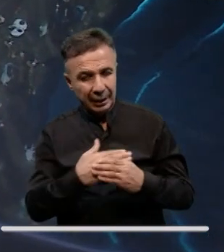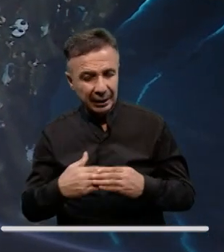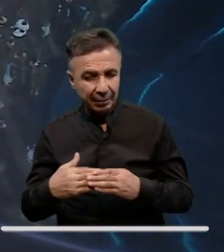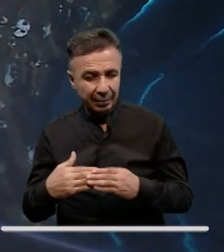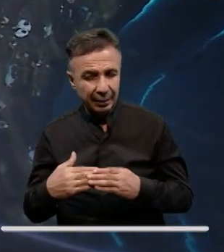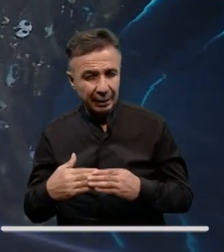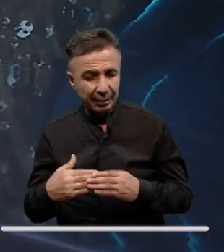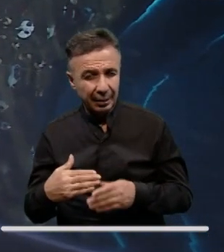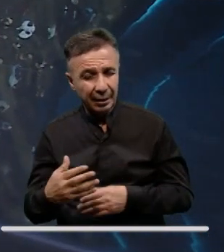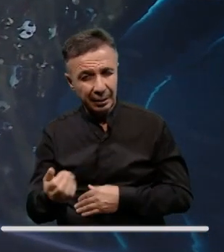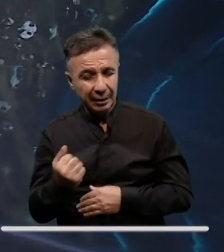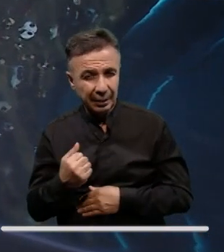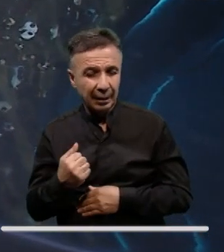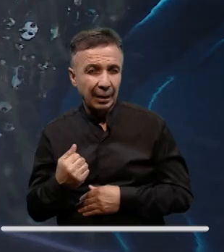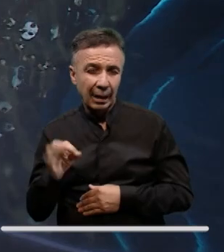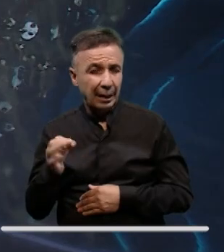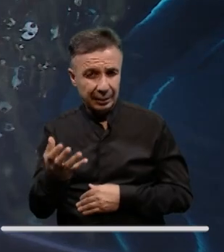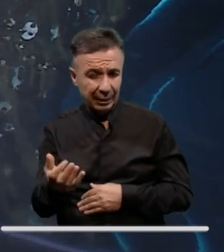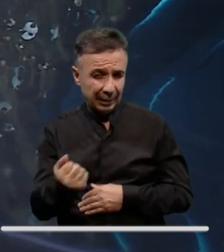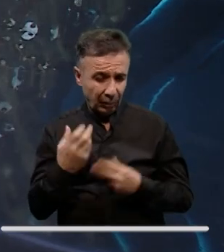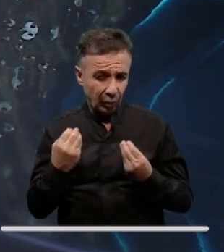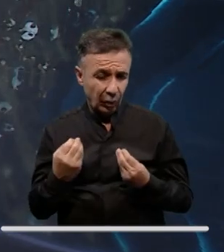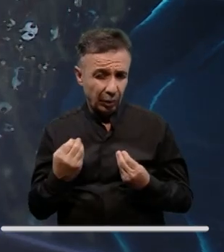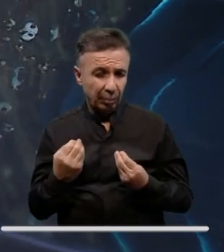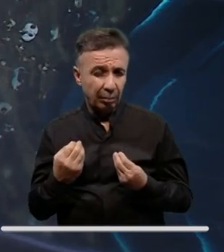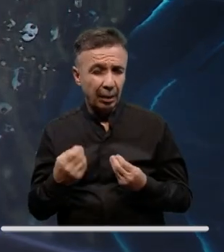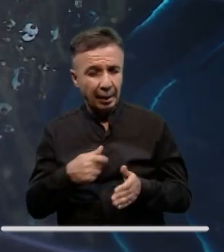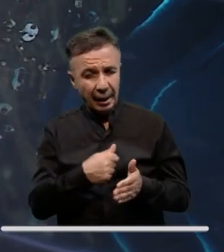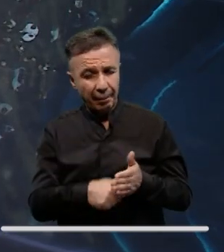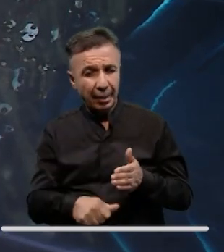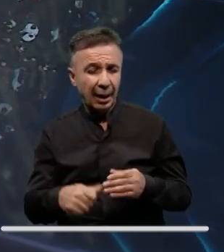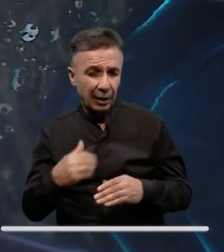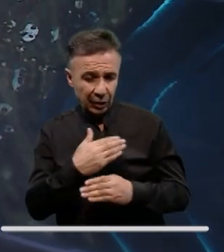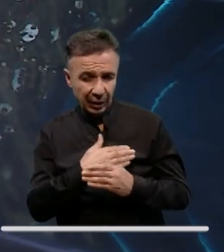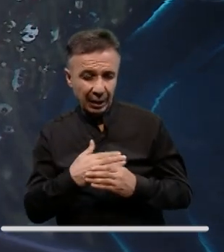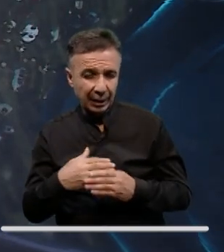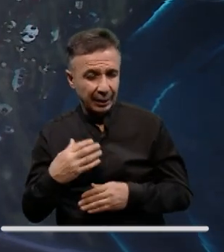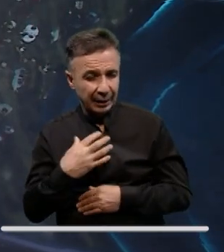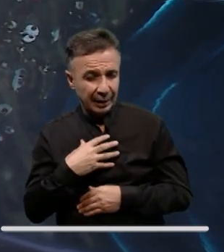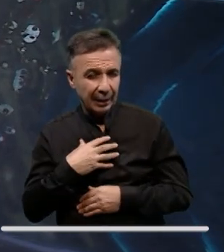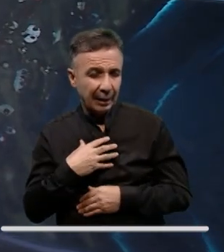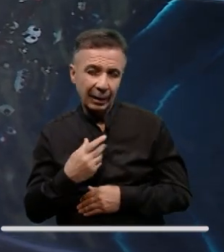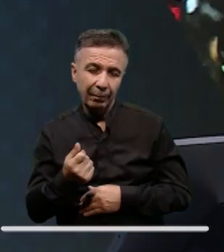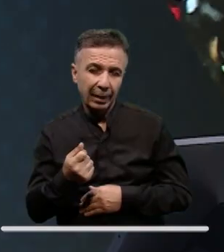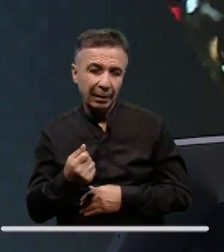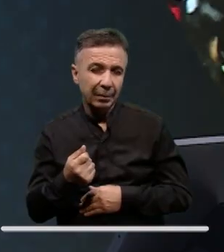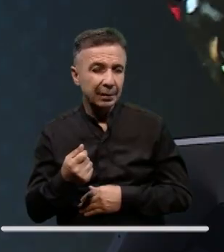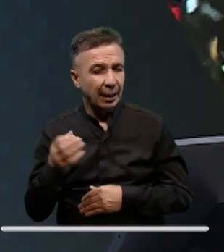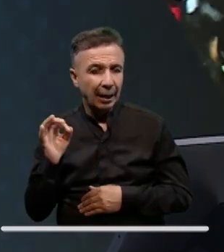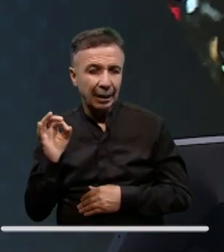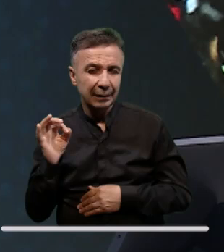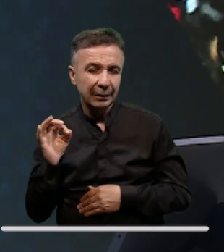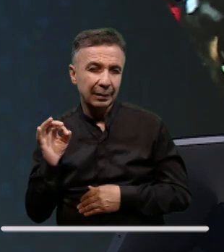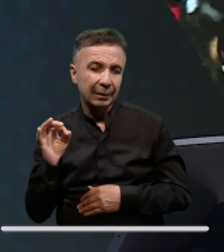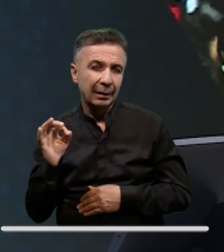alınır mı Bir de hesap kartı var yani sanki maaş kartı deed maaş kartımız bizim içinde paramız Kendi öz paramız olan para yatırıyor